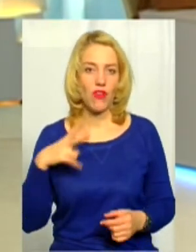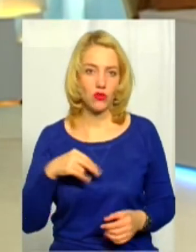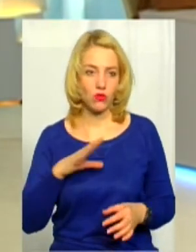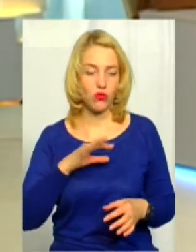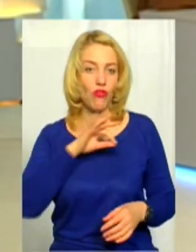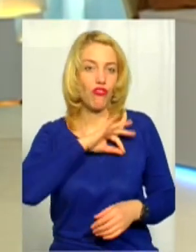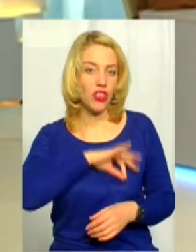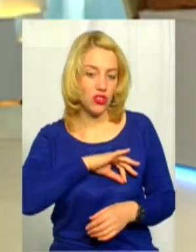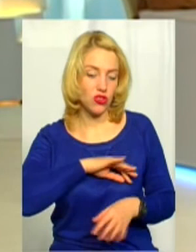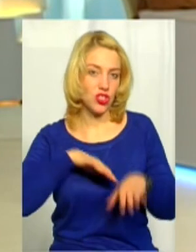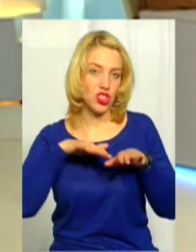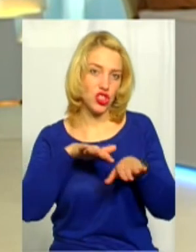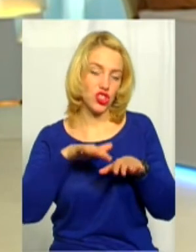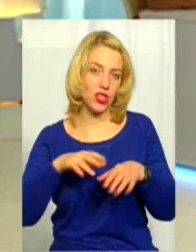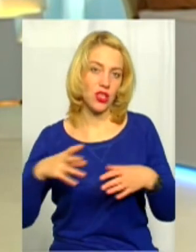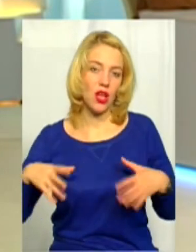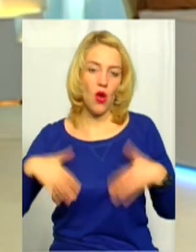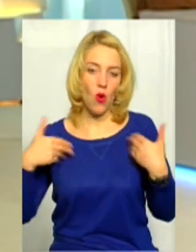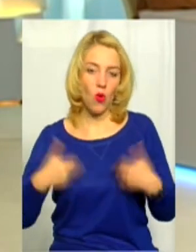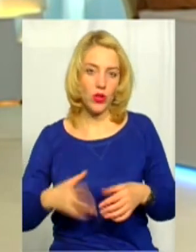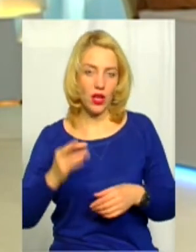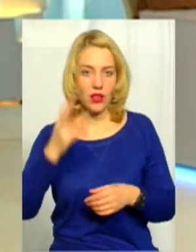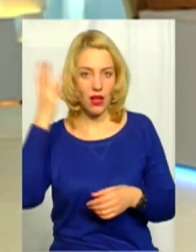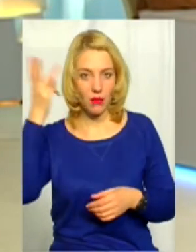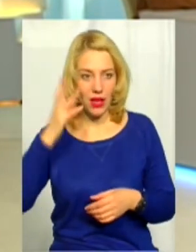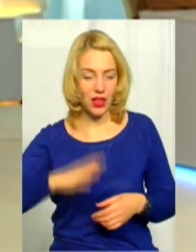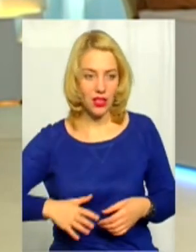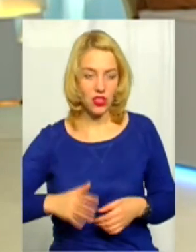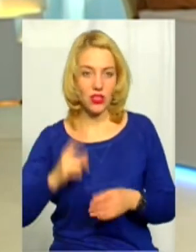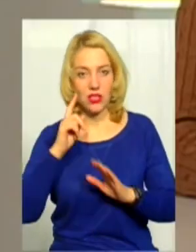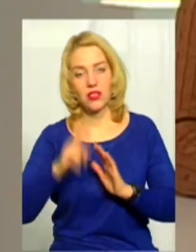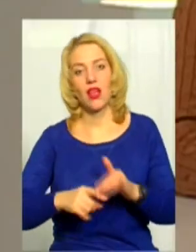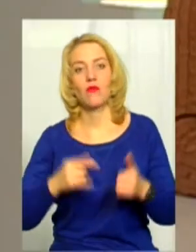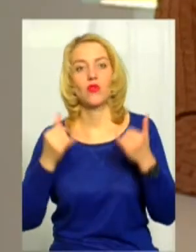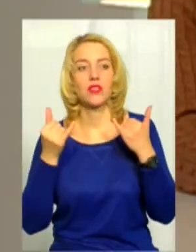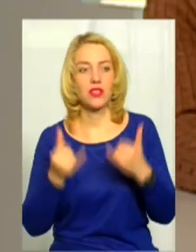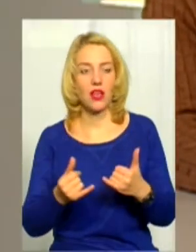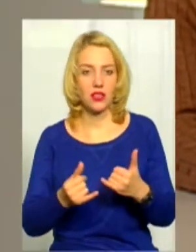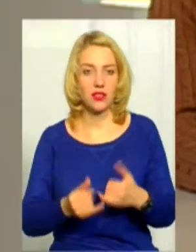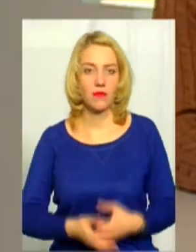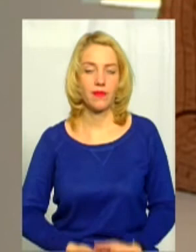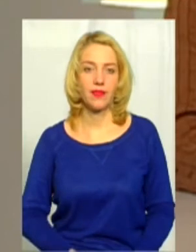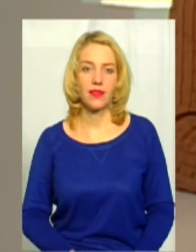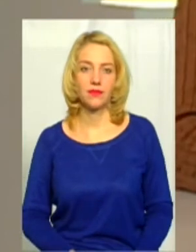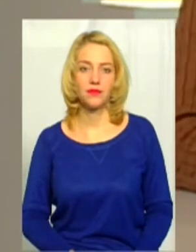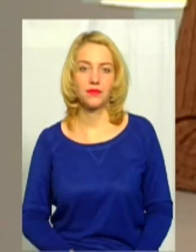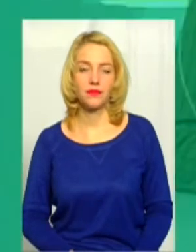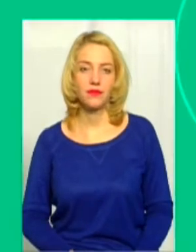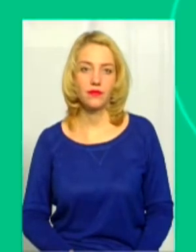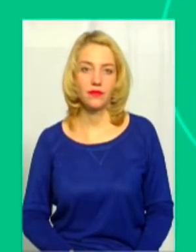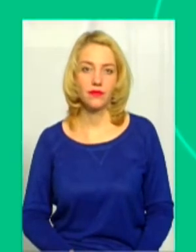вигідніше шити одяг саме в Україні, на Хмельниччині, ми дізнаємось буквально зараз із фрагменту програми «Тема дня».